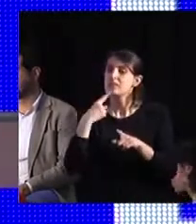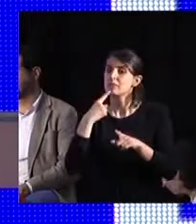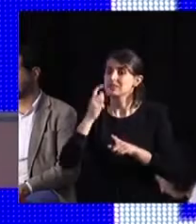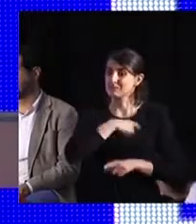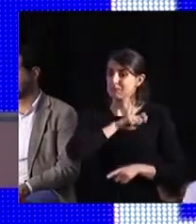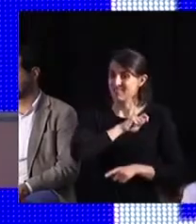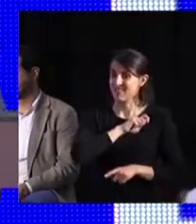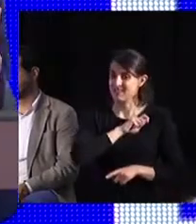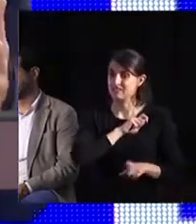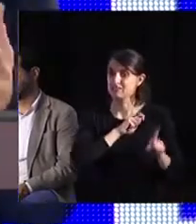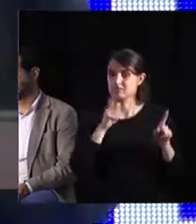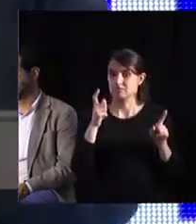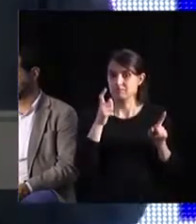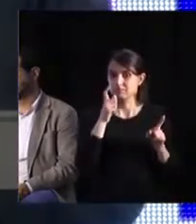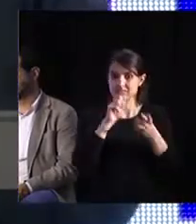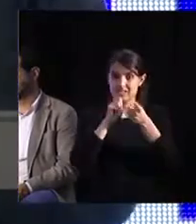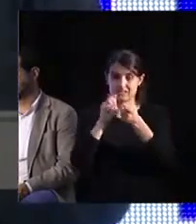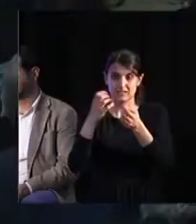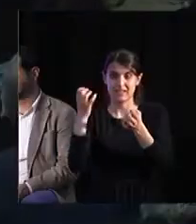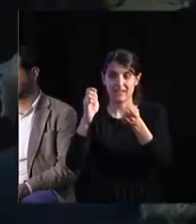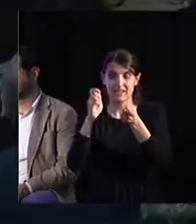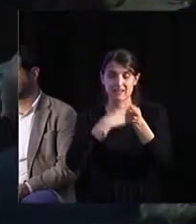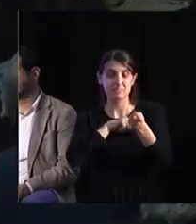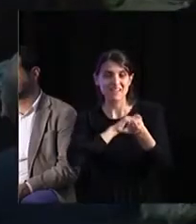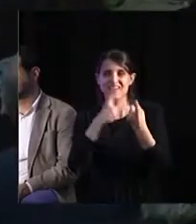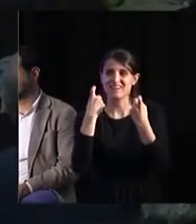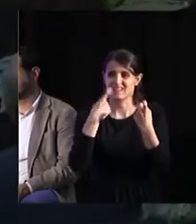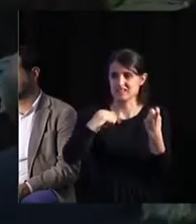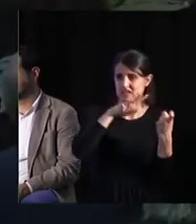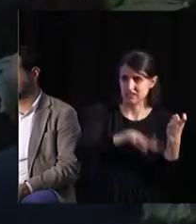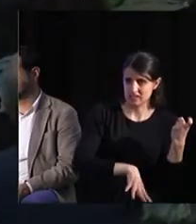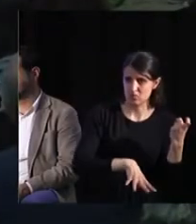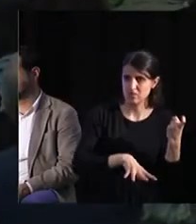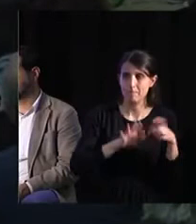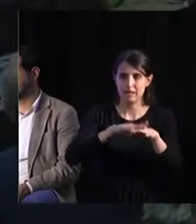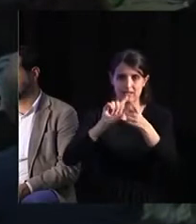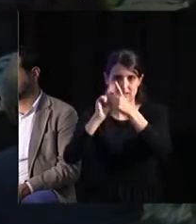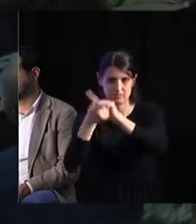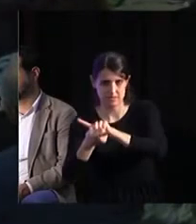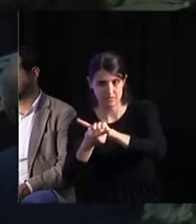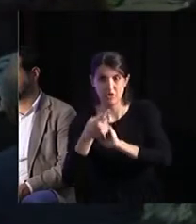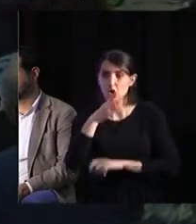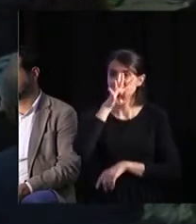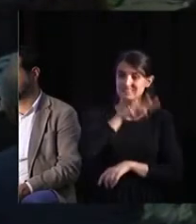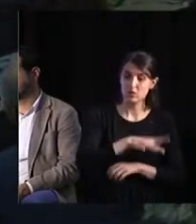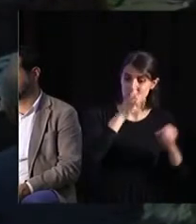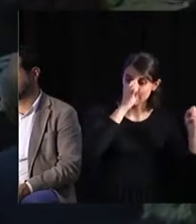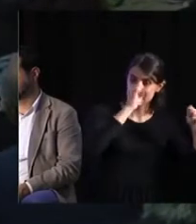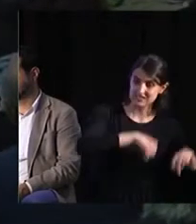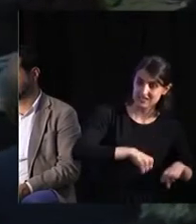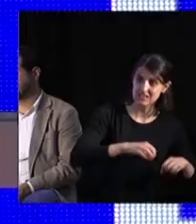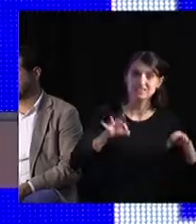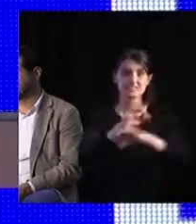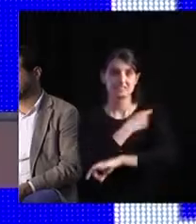no podia canviar sense Catalunya, però Catalunya no podia decidir si Espanya no canviava. És aquest